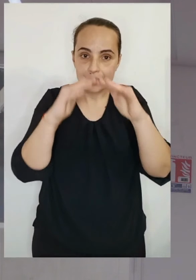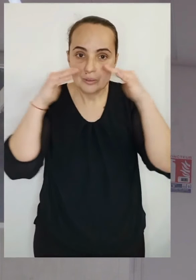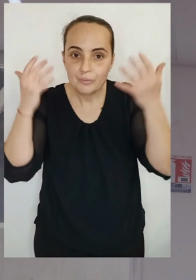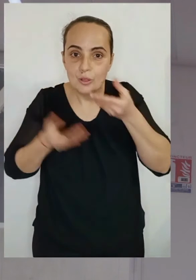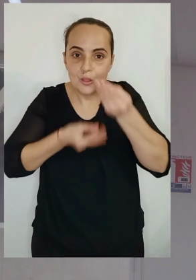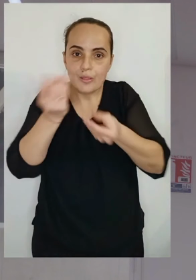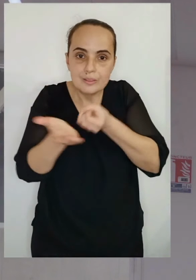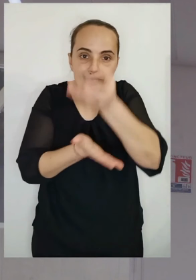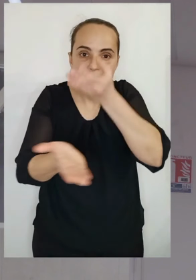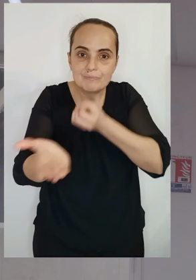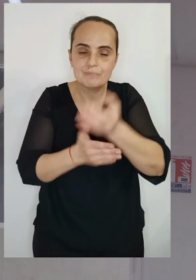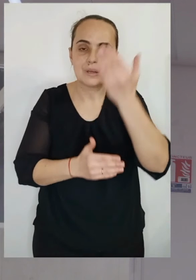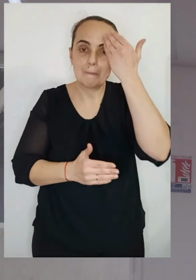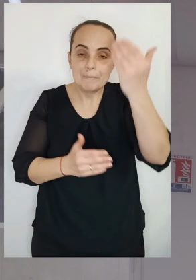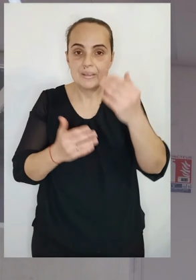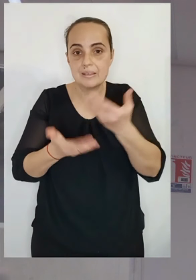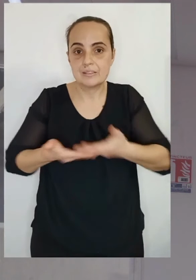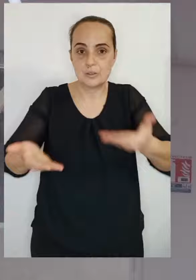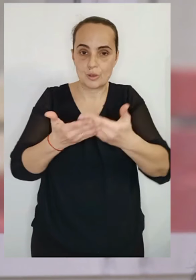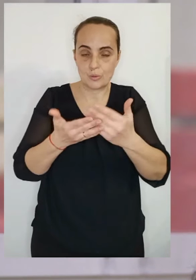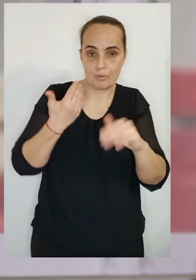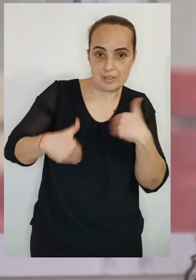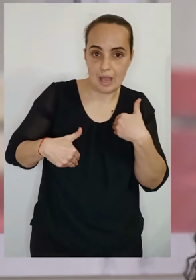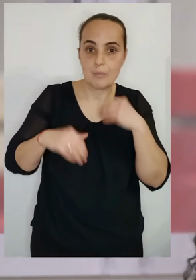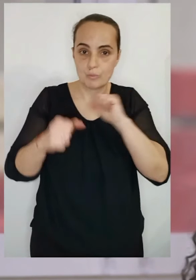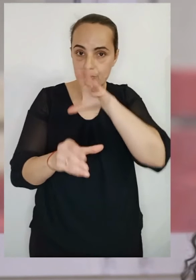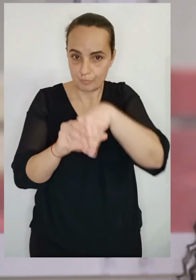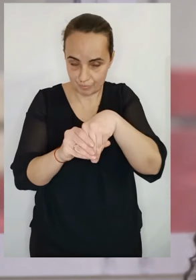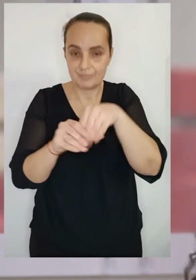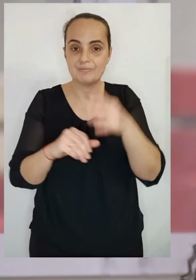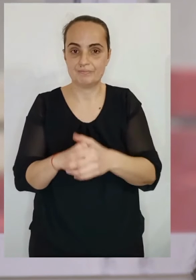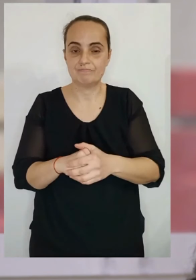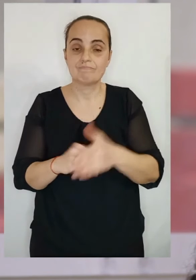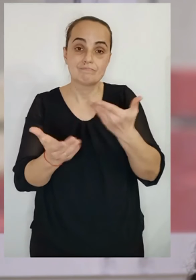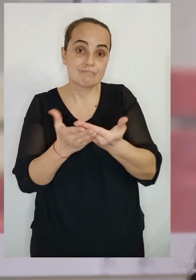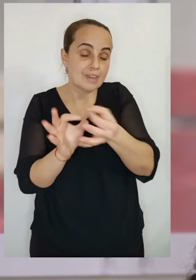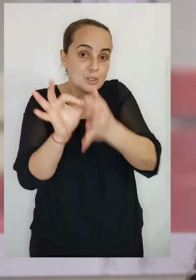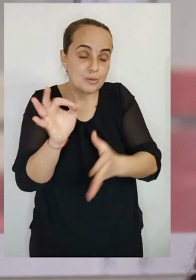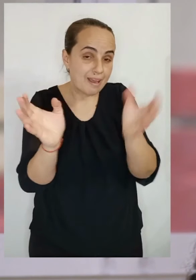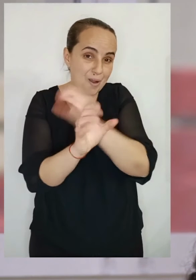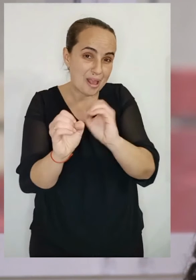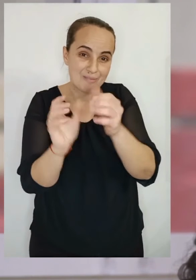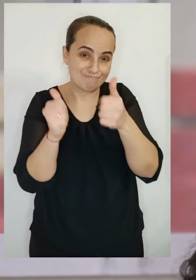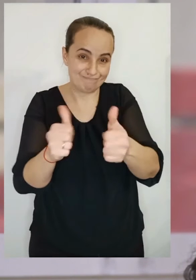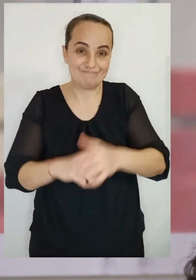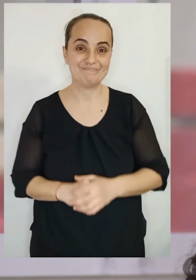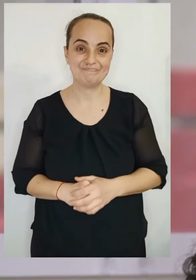cette pratique sportive quand on est sportif handicapé. Et du coup, ça donne des choses qui sont assez incroyables,